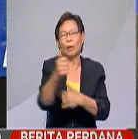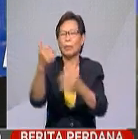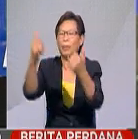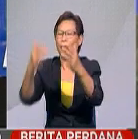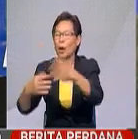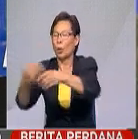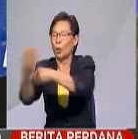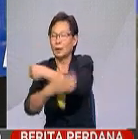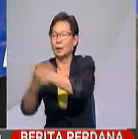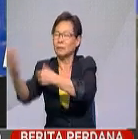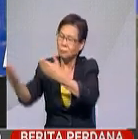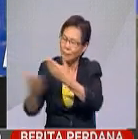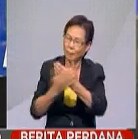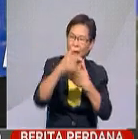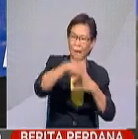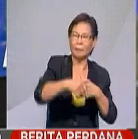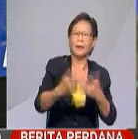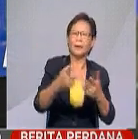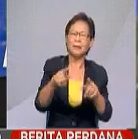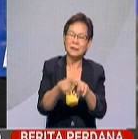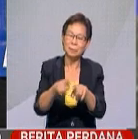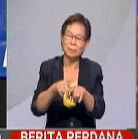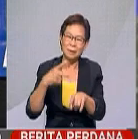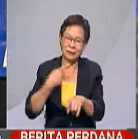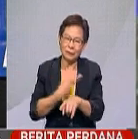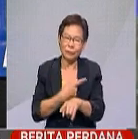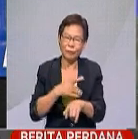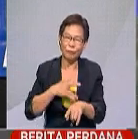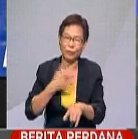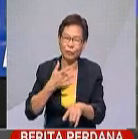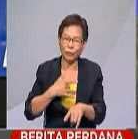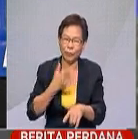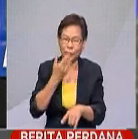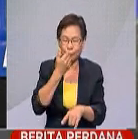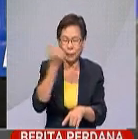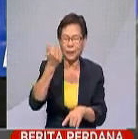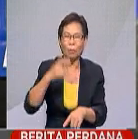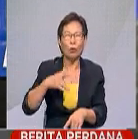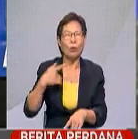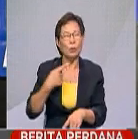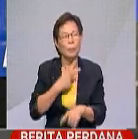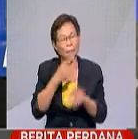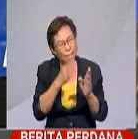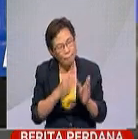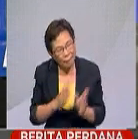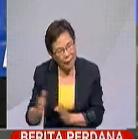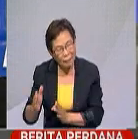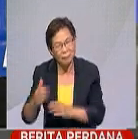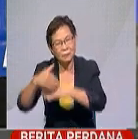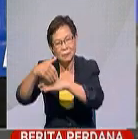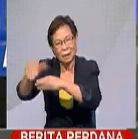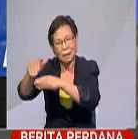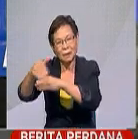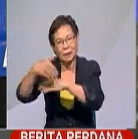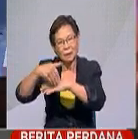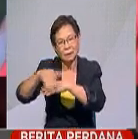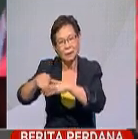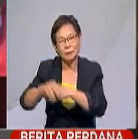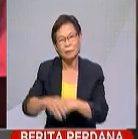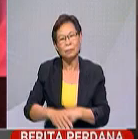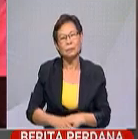negara. Yeah. But on the other hand, kita still feel we, or rather we still plan to send them to more